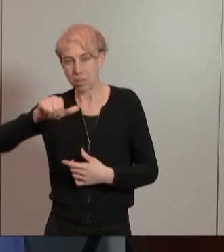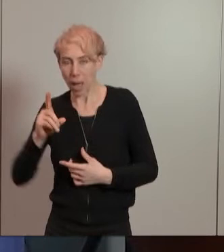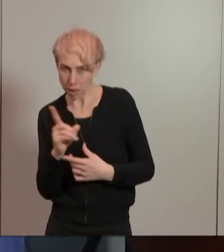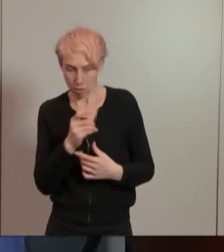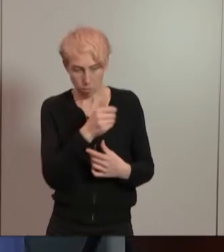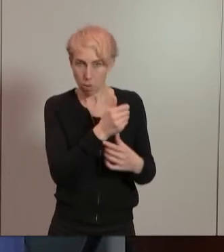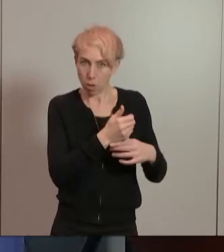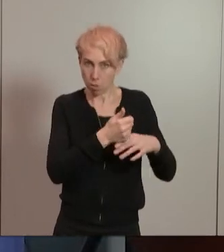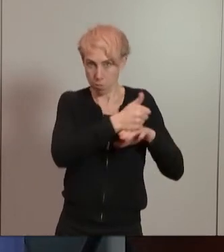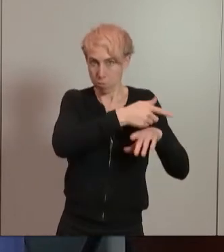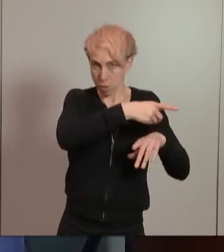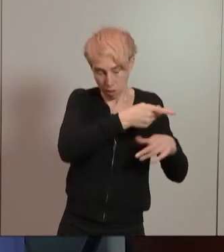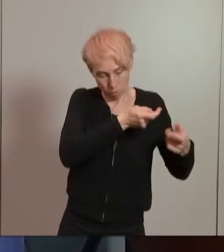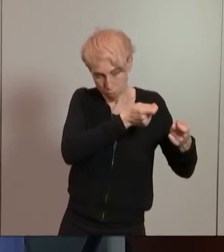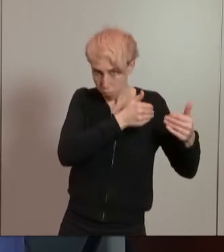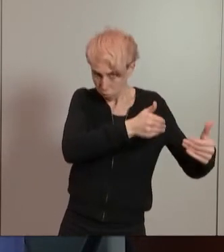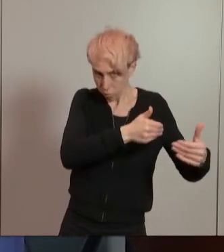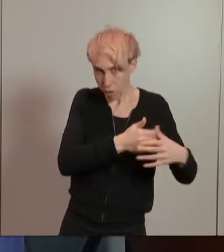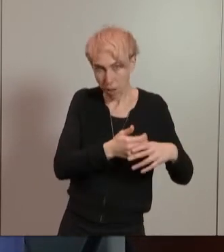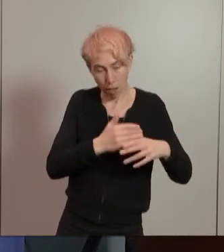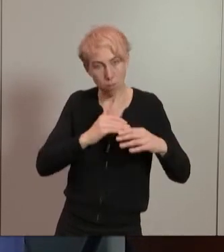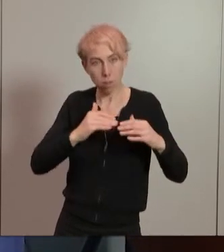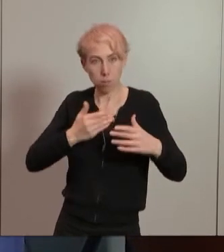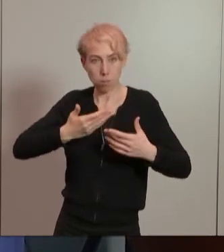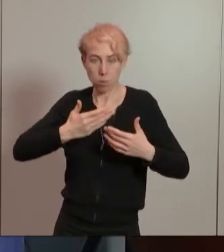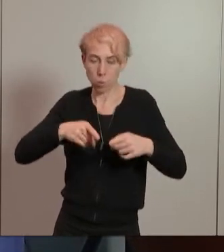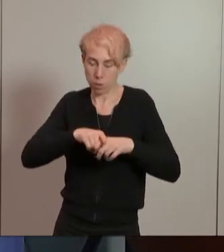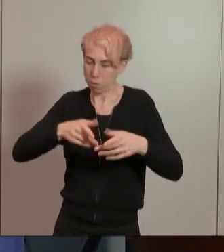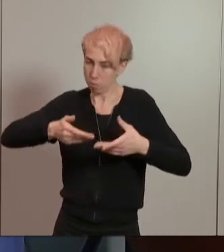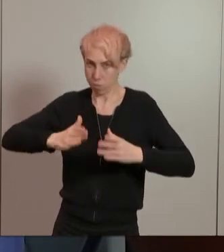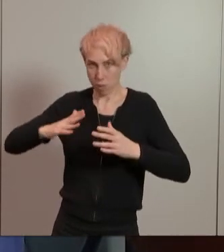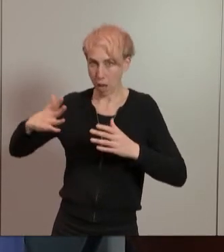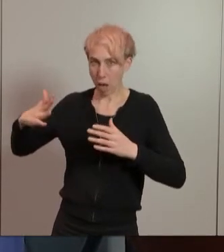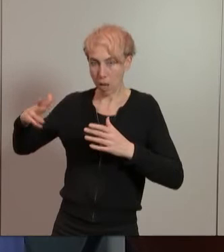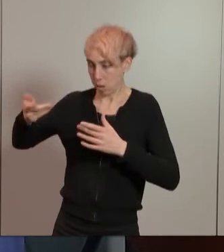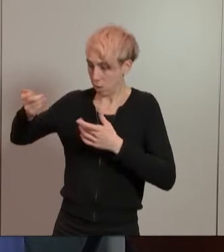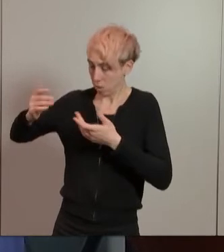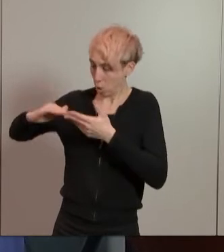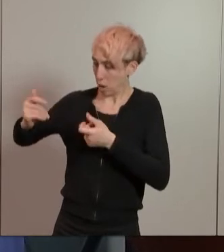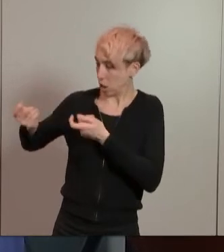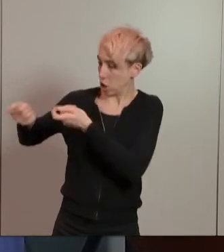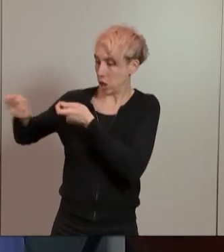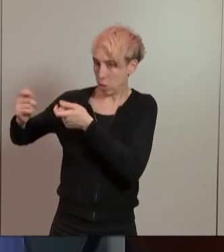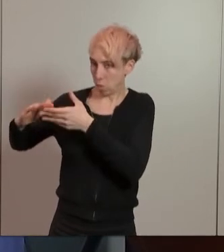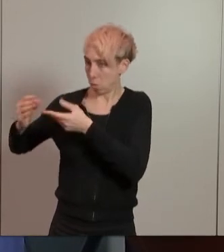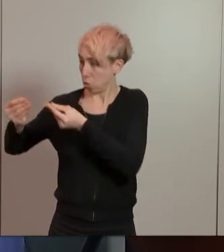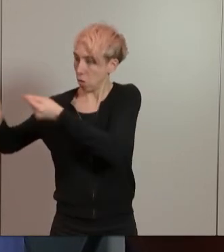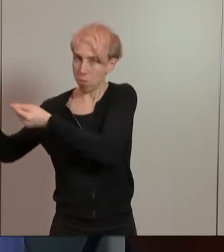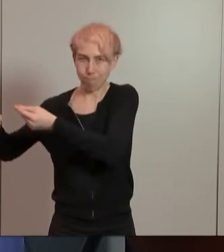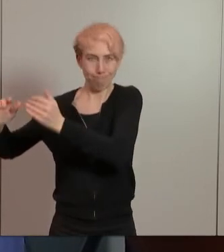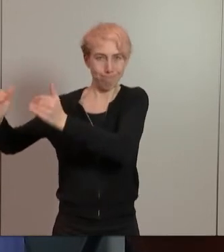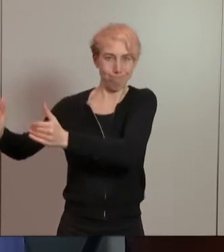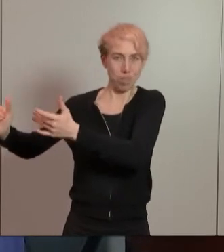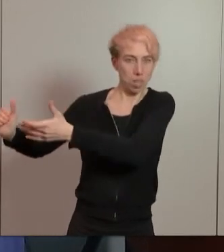collectivité et supprimer l'objectif de délégation de la gestion des services ou établissements par le GCSMS COPAVI,